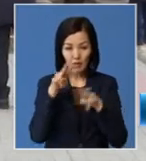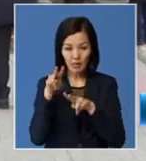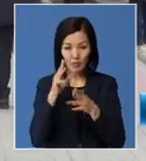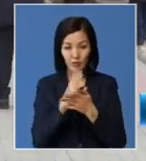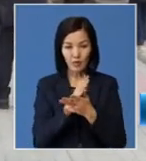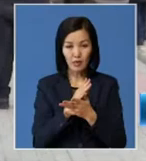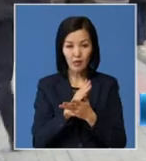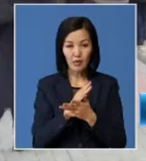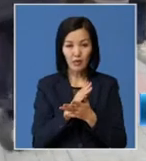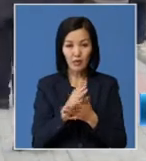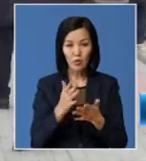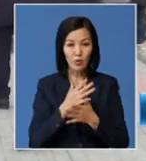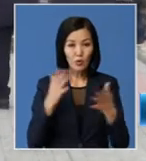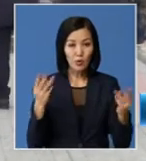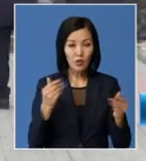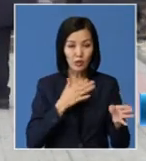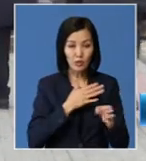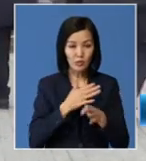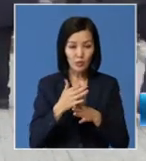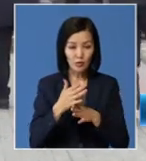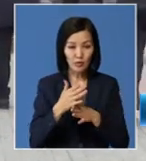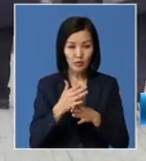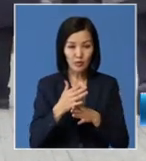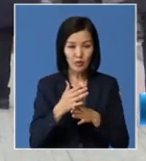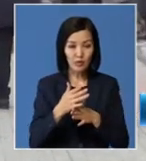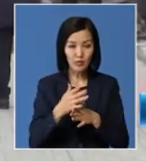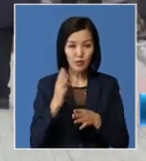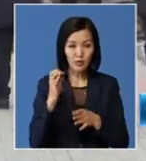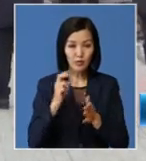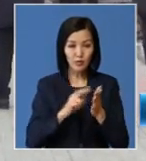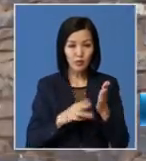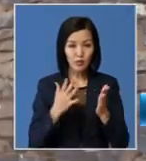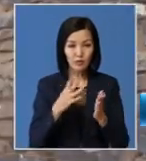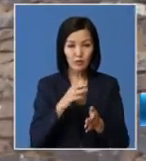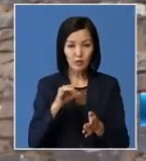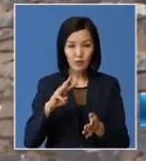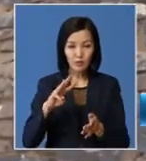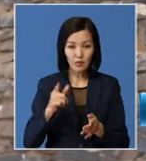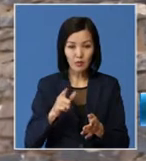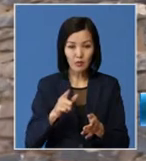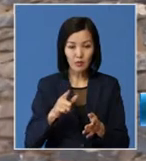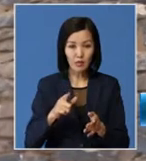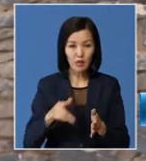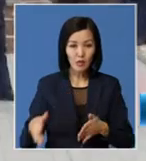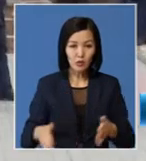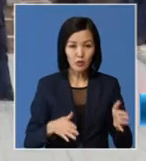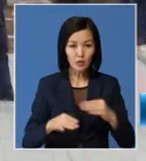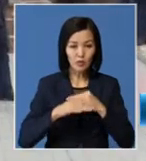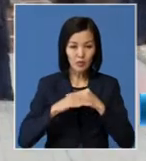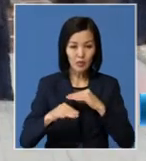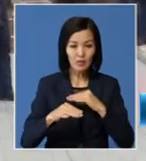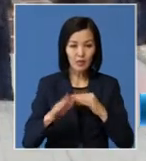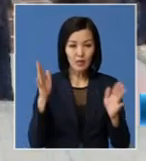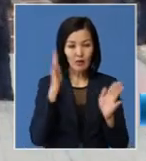жылдан бастап бұл жерлерге үлкен қаражат бөлінді. 475 миллион ақша бөлініп асфальт жол салып берді. Тарихи